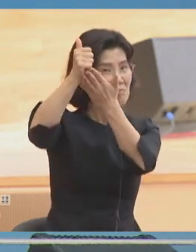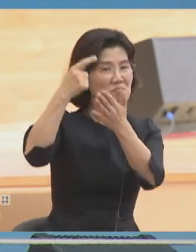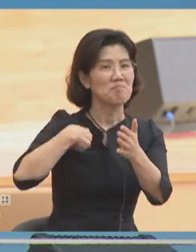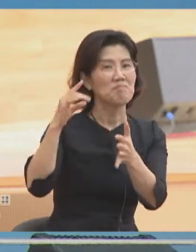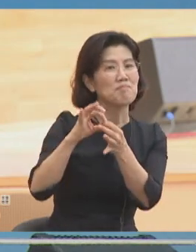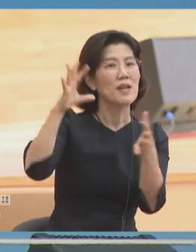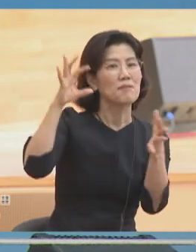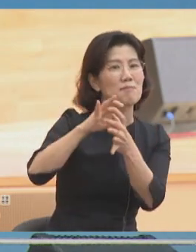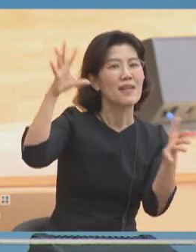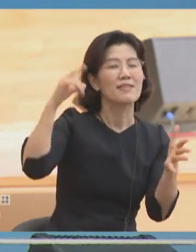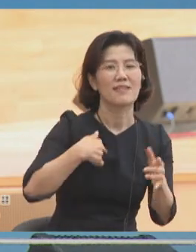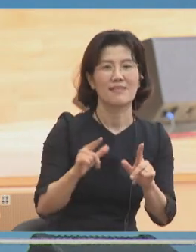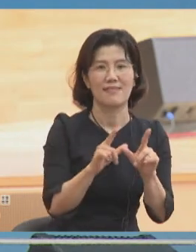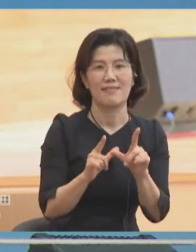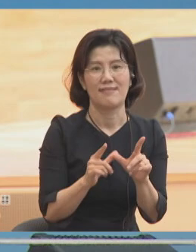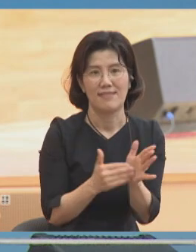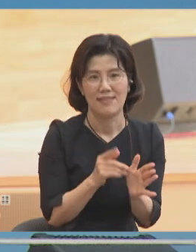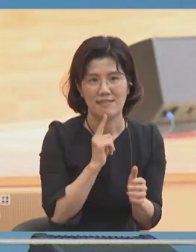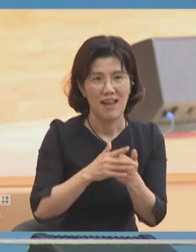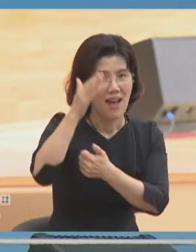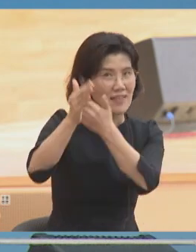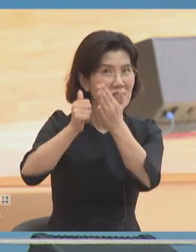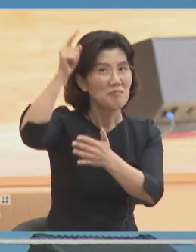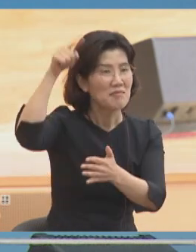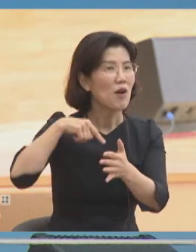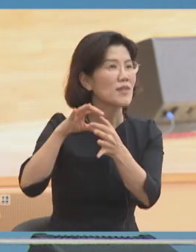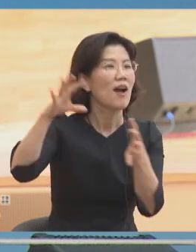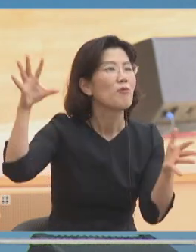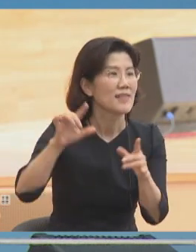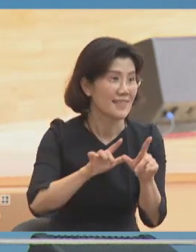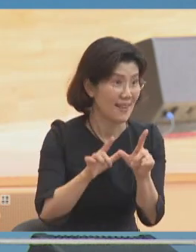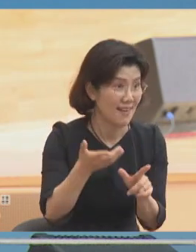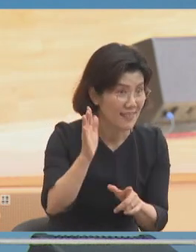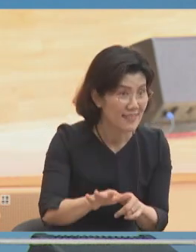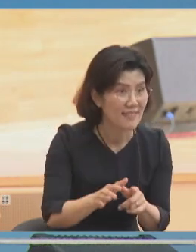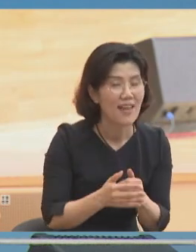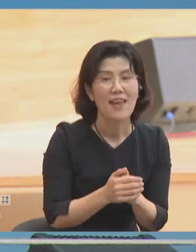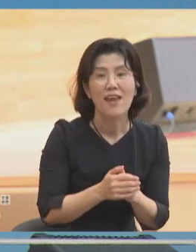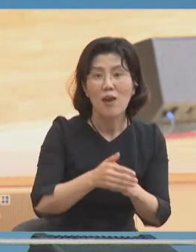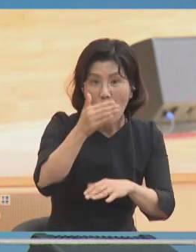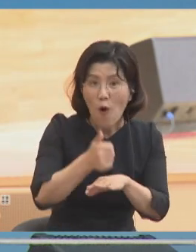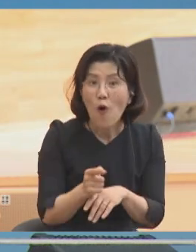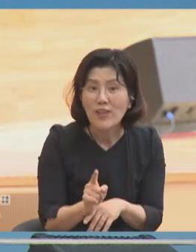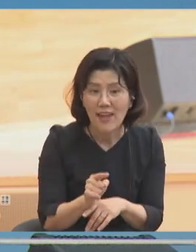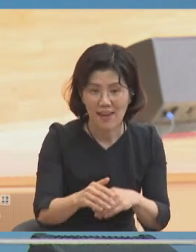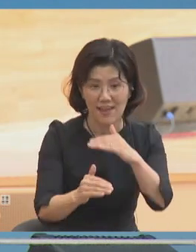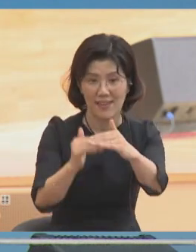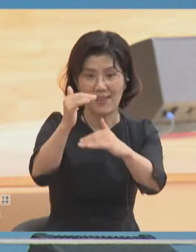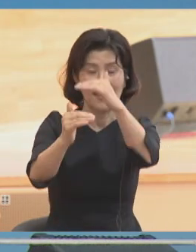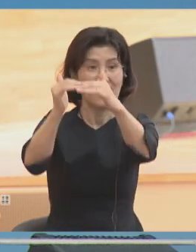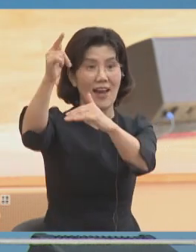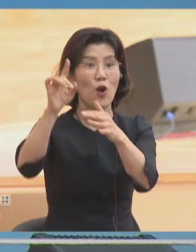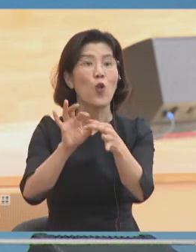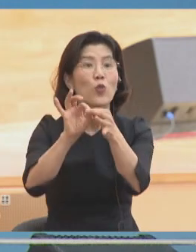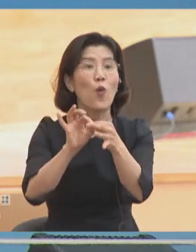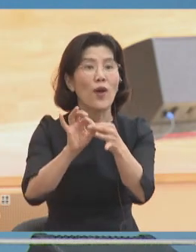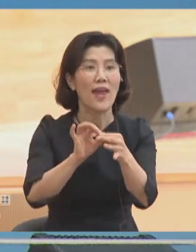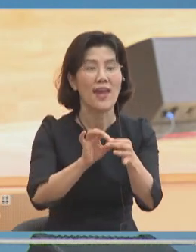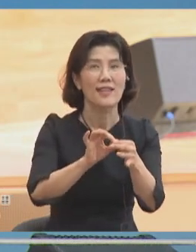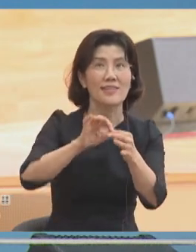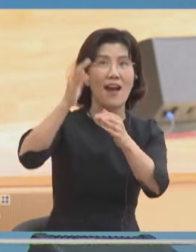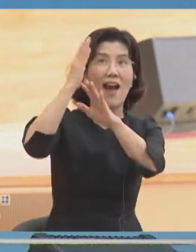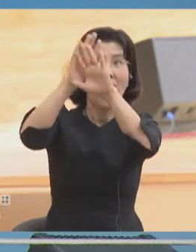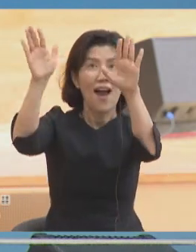별개로 살았습니다 하나님과는 전혀 관계없이 살았습니다 근데 어떻게 되었을까요이 사닥다리를 통해 땅과